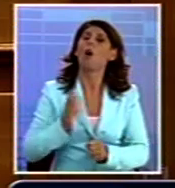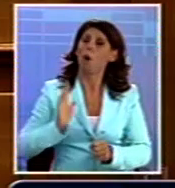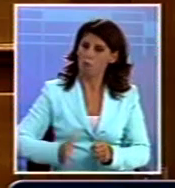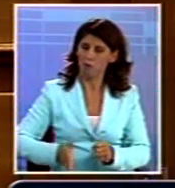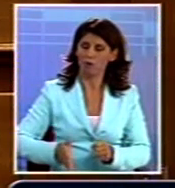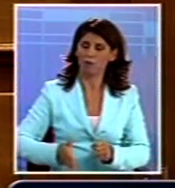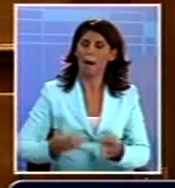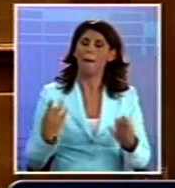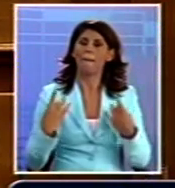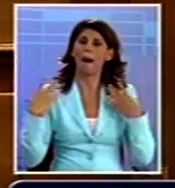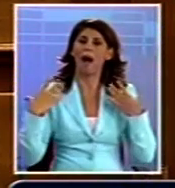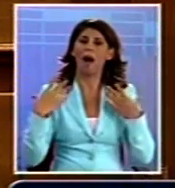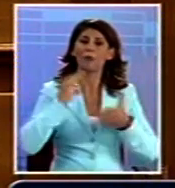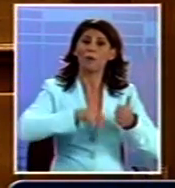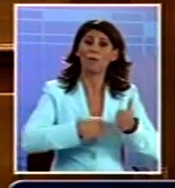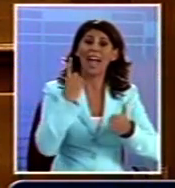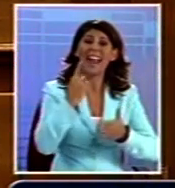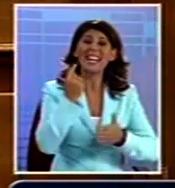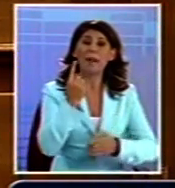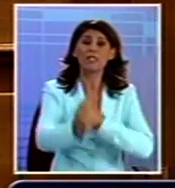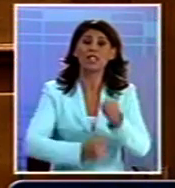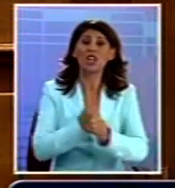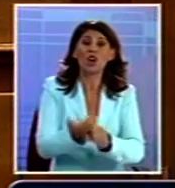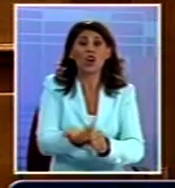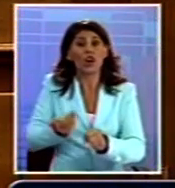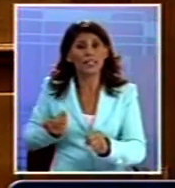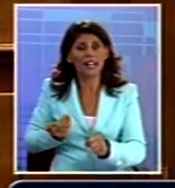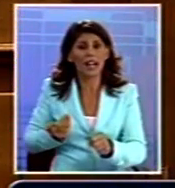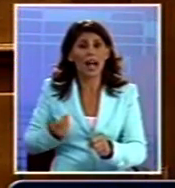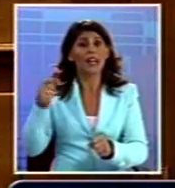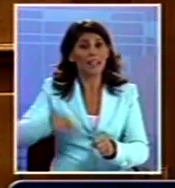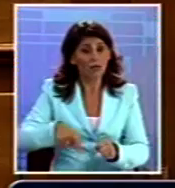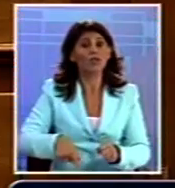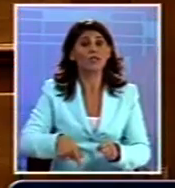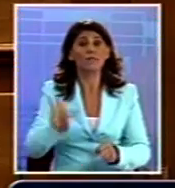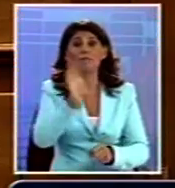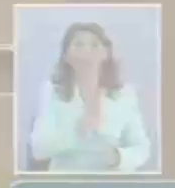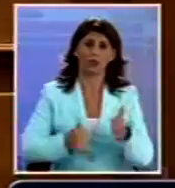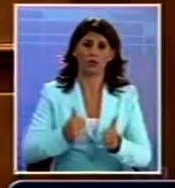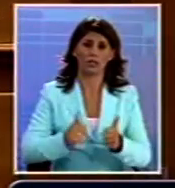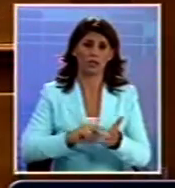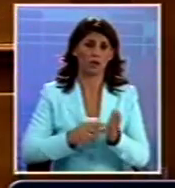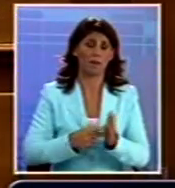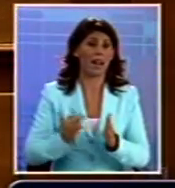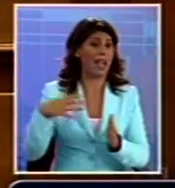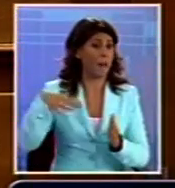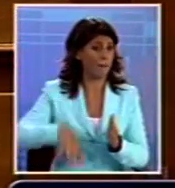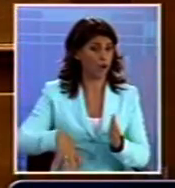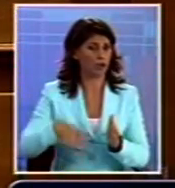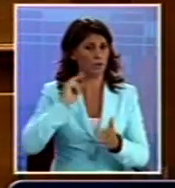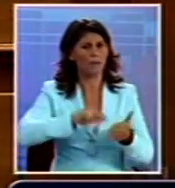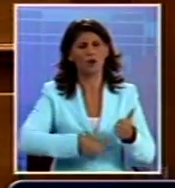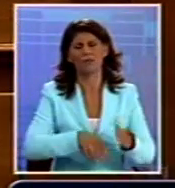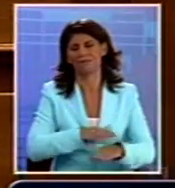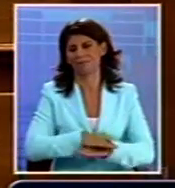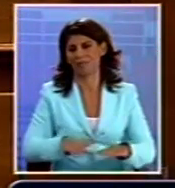βγούμε από το μνημόνιο 1,5 χρόνο νωρίτερα. Και αυτό σήμερα επιδιώκουμε, αυτό συζητάμε. Η εποχή των μνημονίων